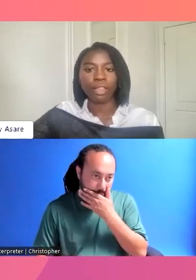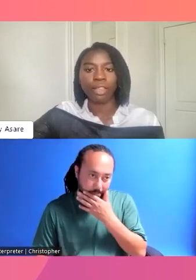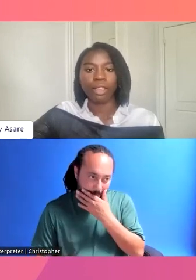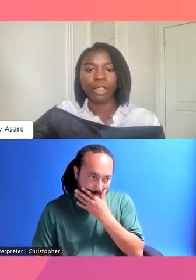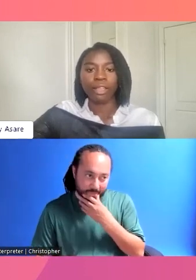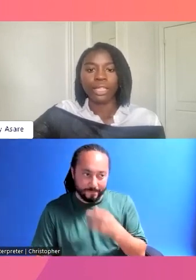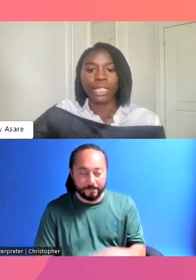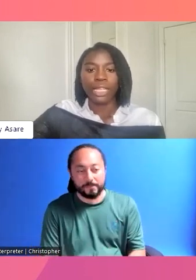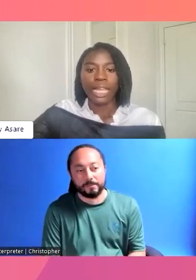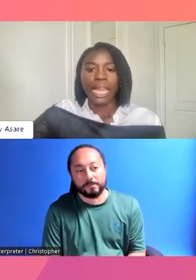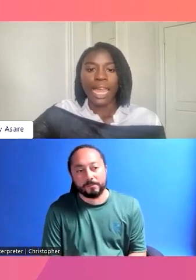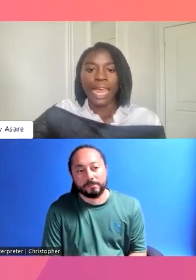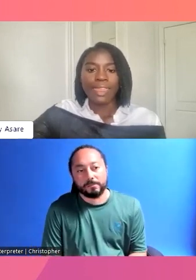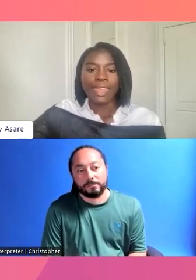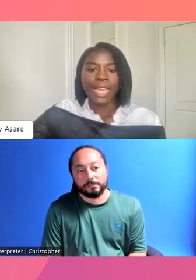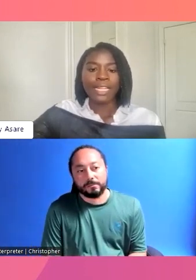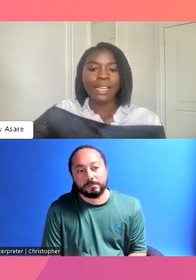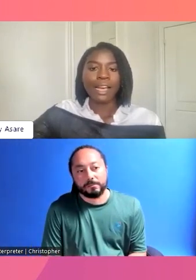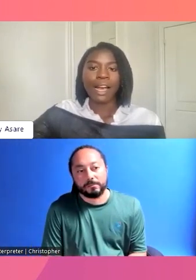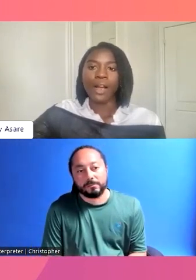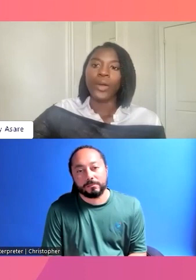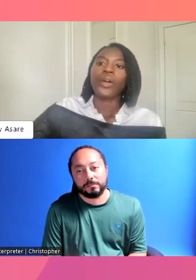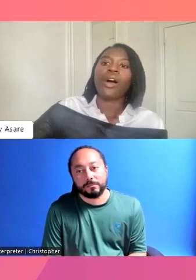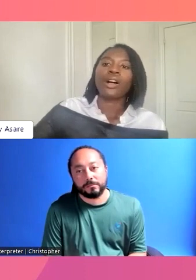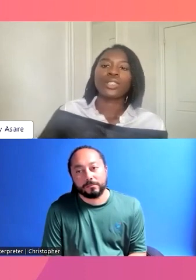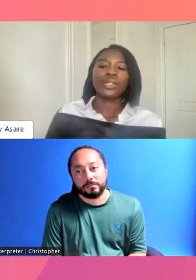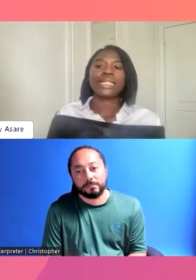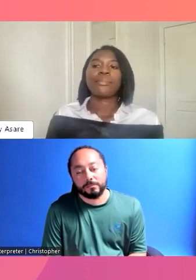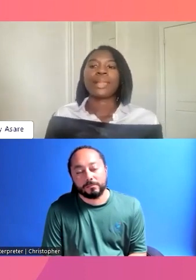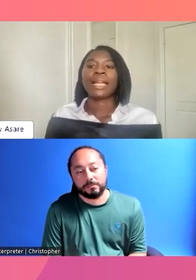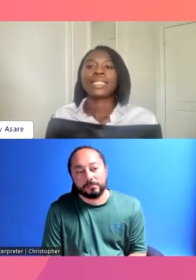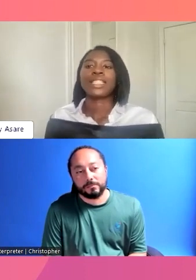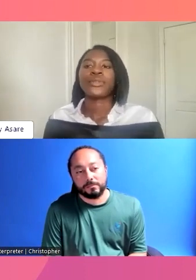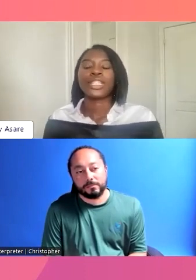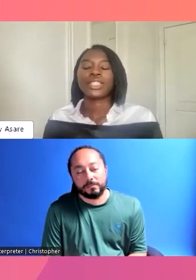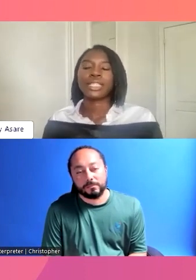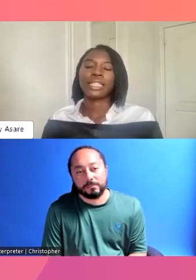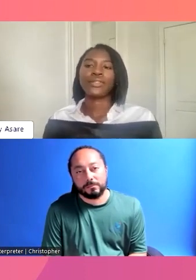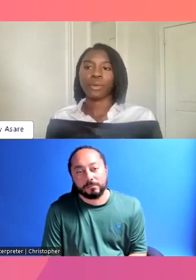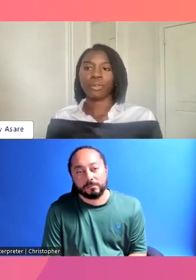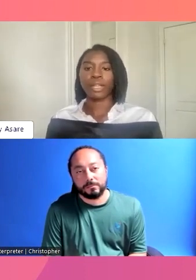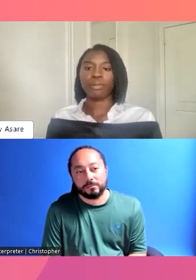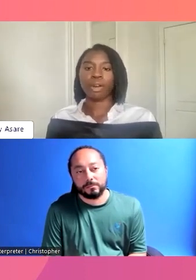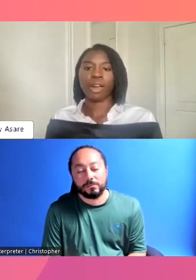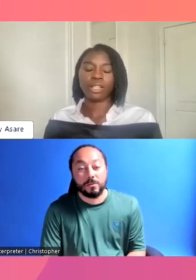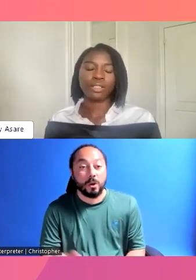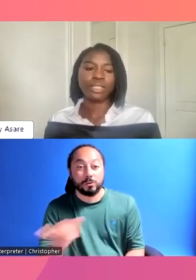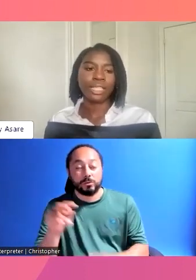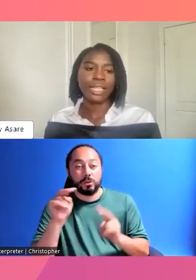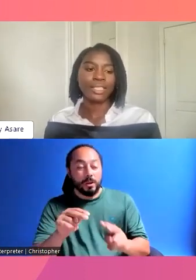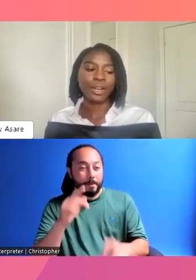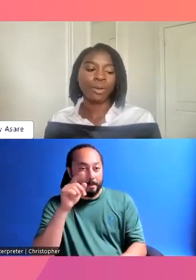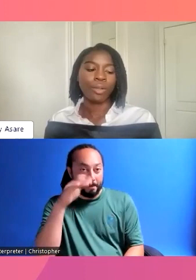ces personnes qui avaient donc vécu la violence conjugale. Par ailleurs, nous avons aussi étudié